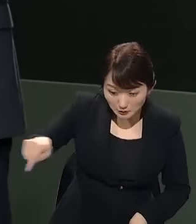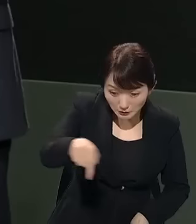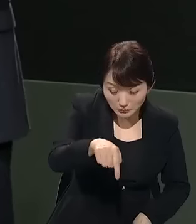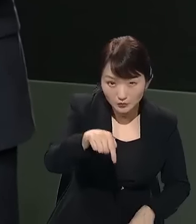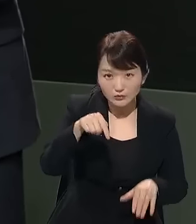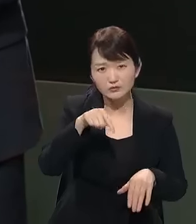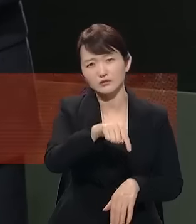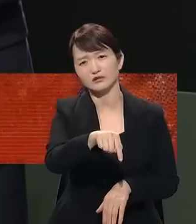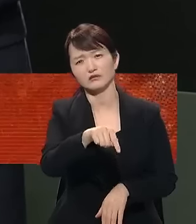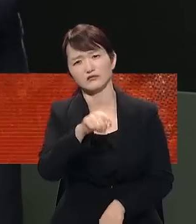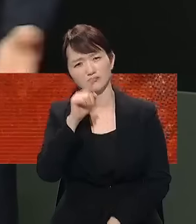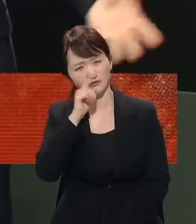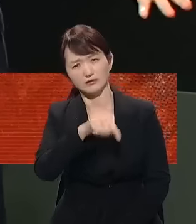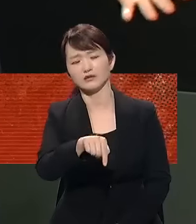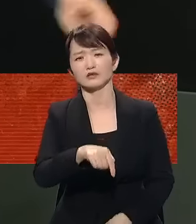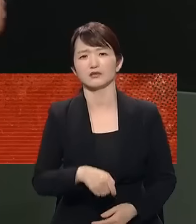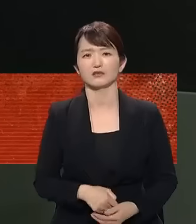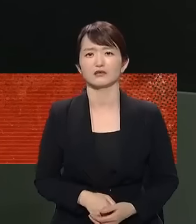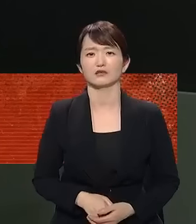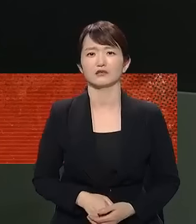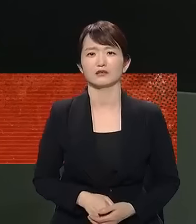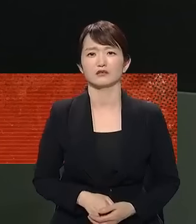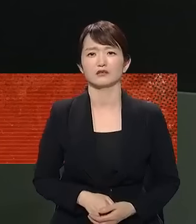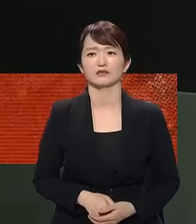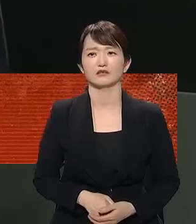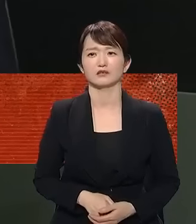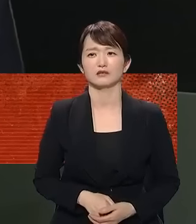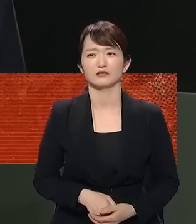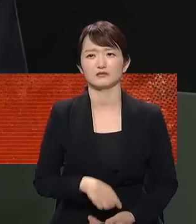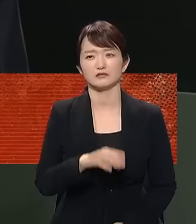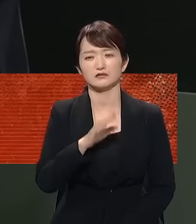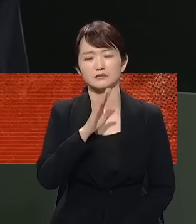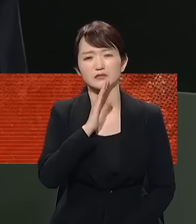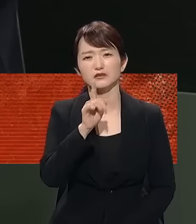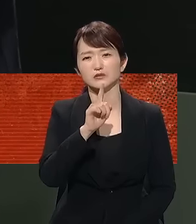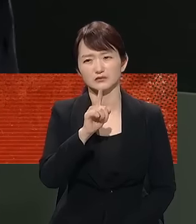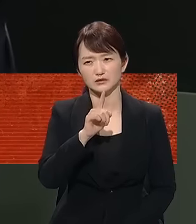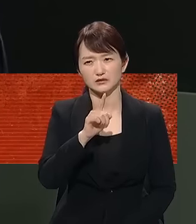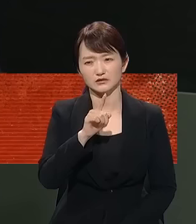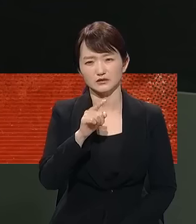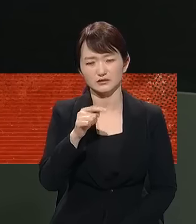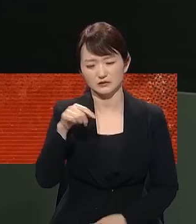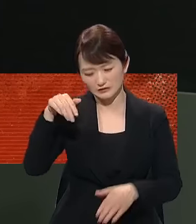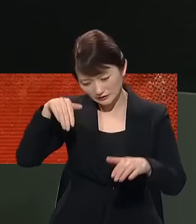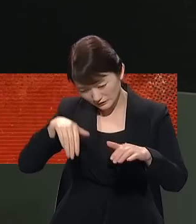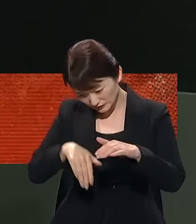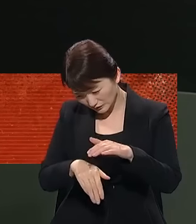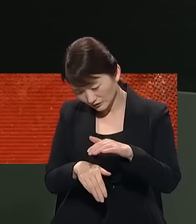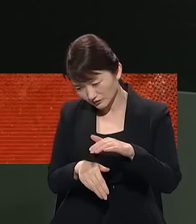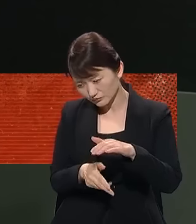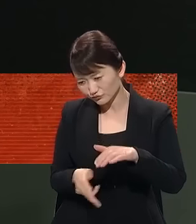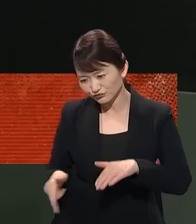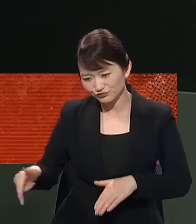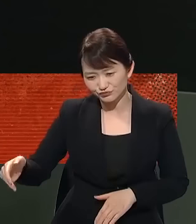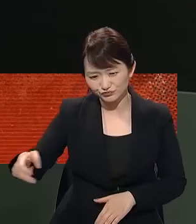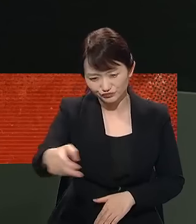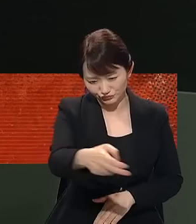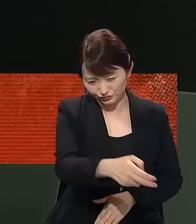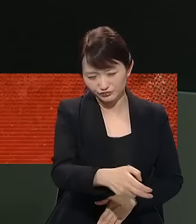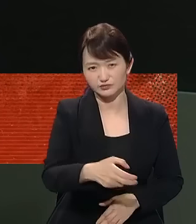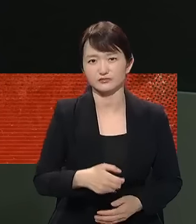진짜 최악이거든요. 자, 그런데 최악 맞았습니다. 예, 카메라 따돌리려고 지하 주차장으로